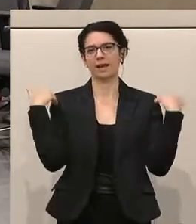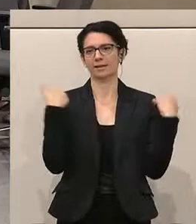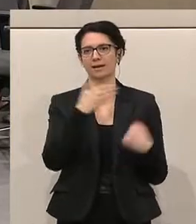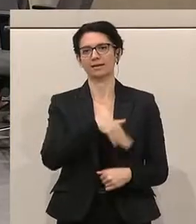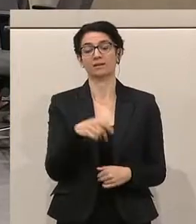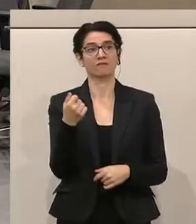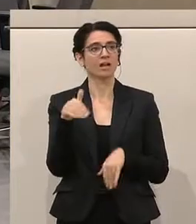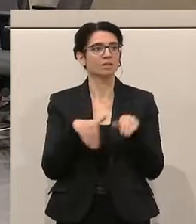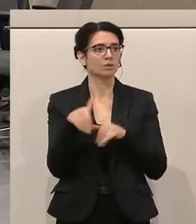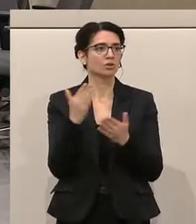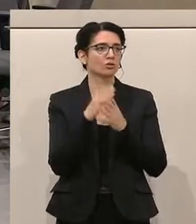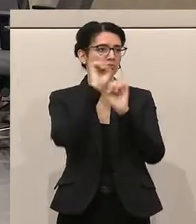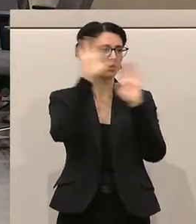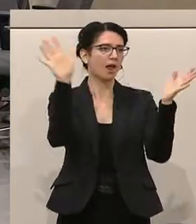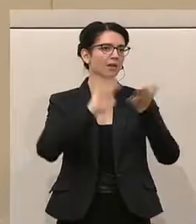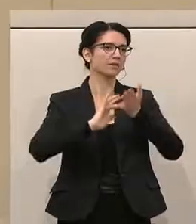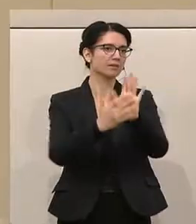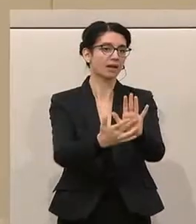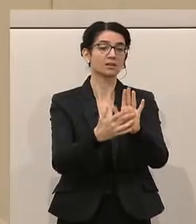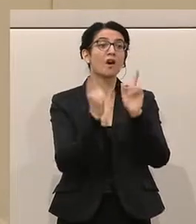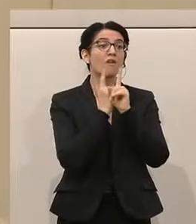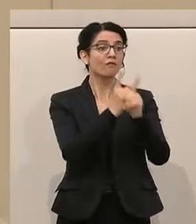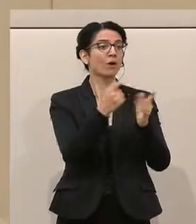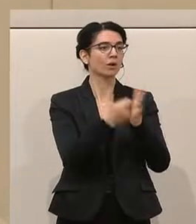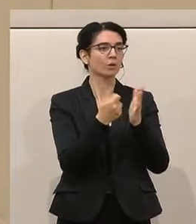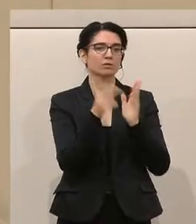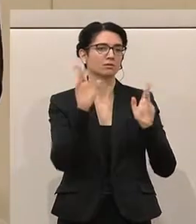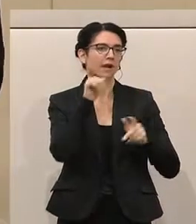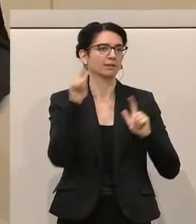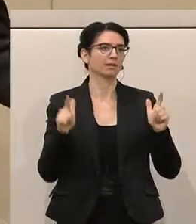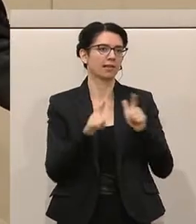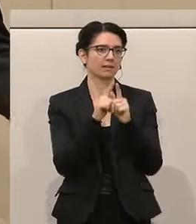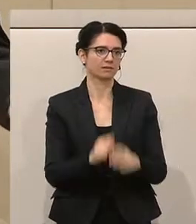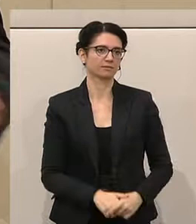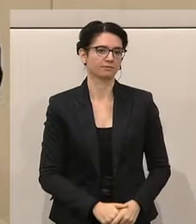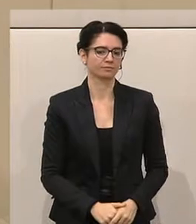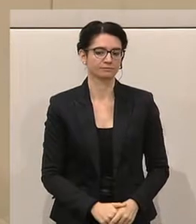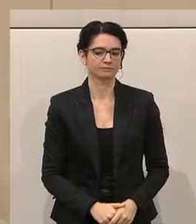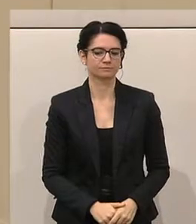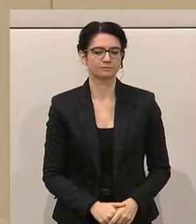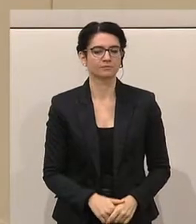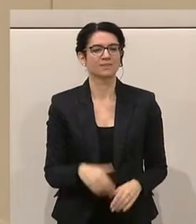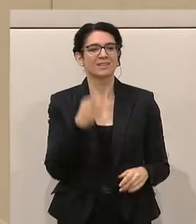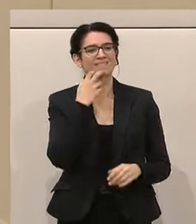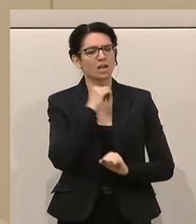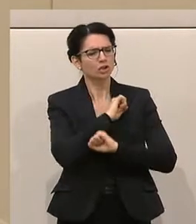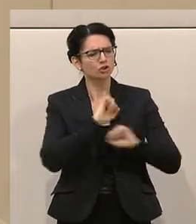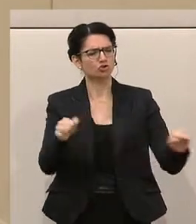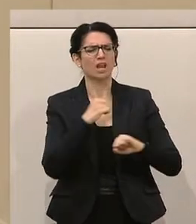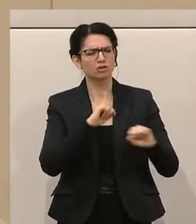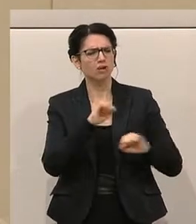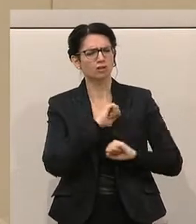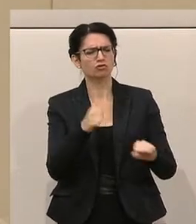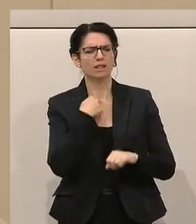und deutlich, wir können uns die Folgekosten nicht leisten. Denn jetzt wollen Sie mit Schnellschlüssen politisches Kleingeld